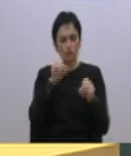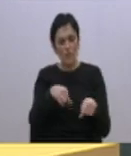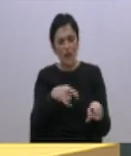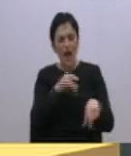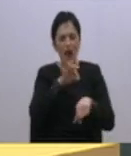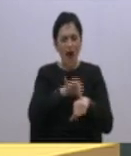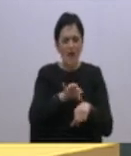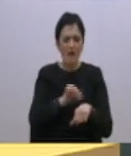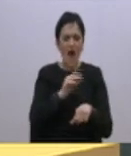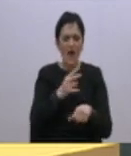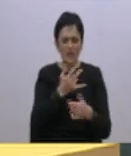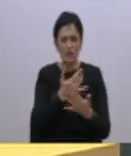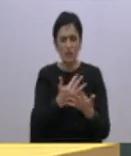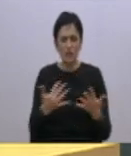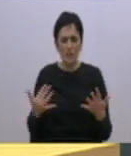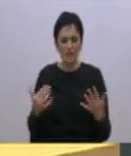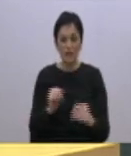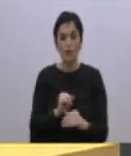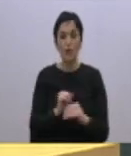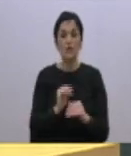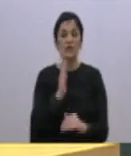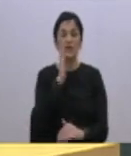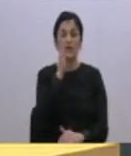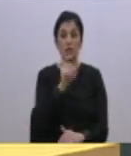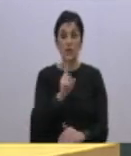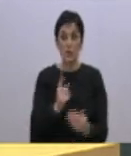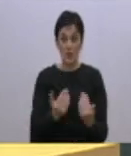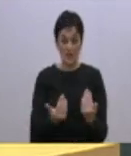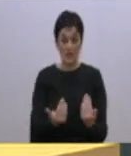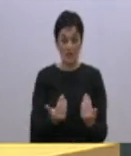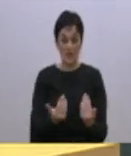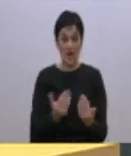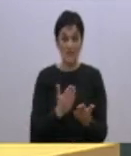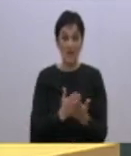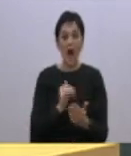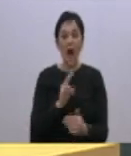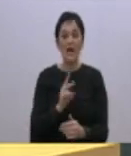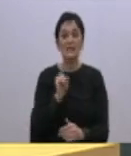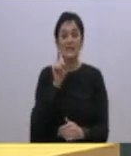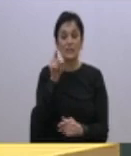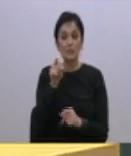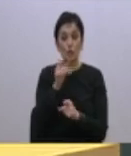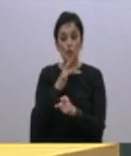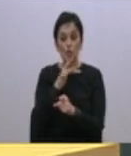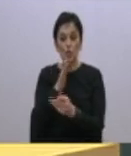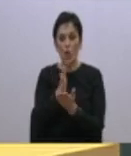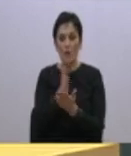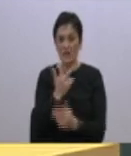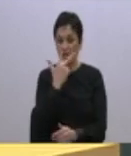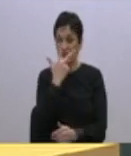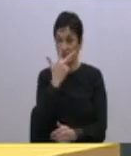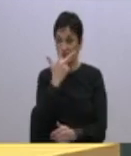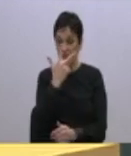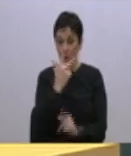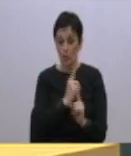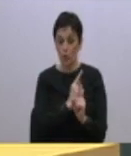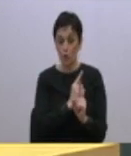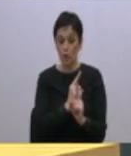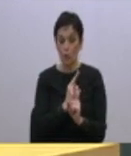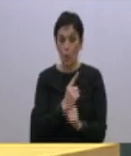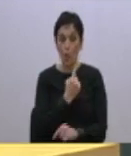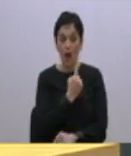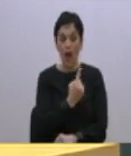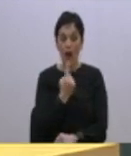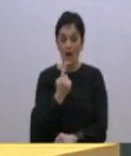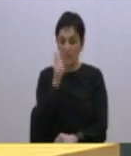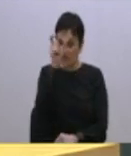mdec? Vohteva isrom, dreistui sarsebuli, ani momentistui sarsebuli, sami muadgilidan, erterti și